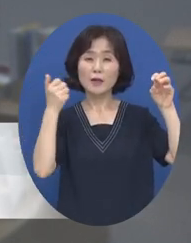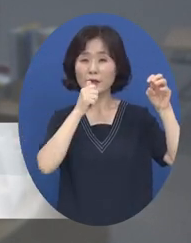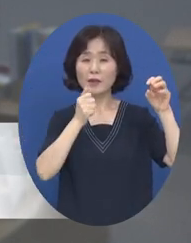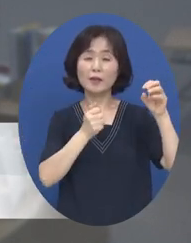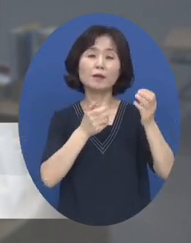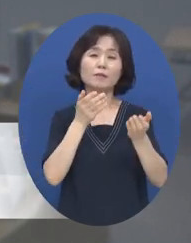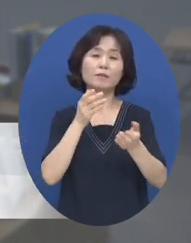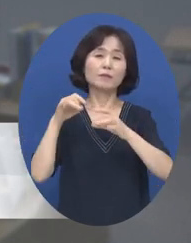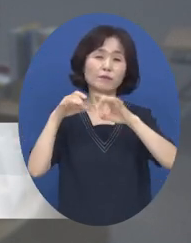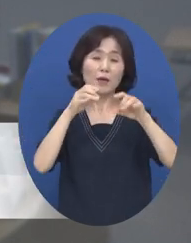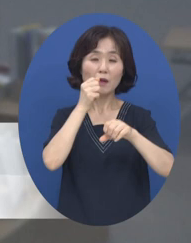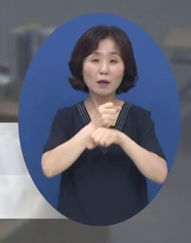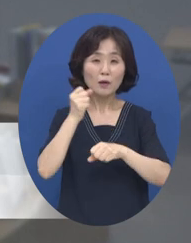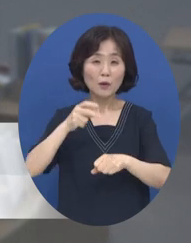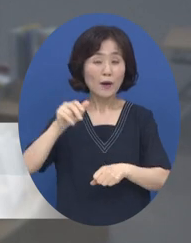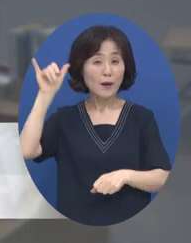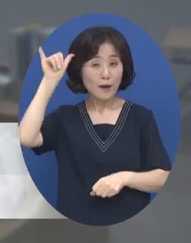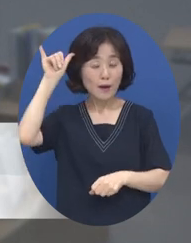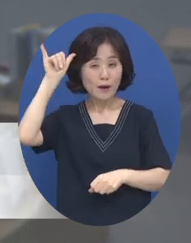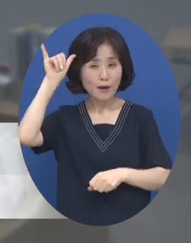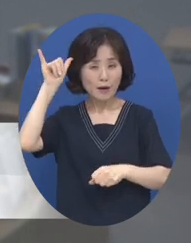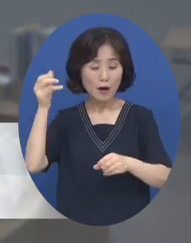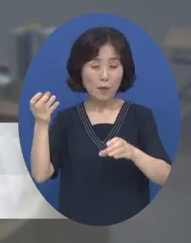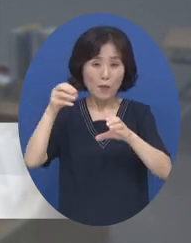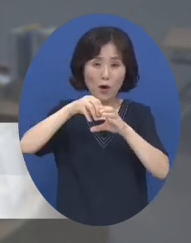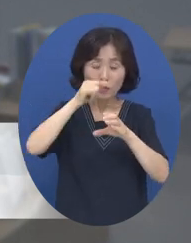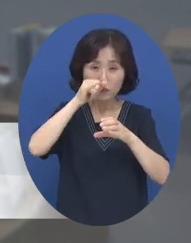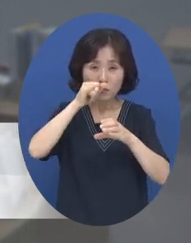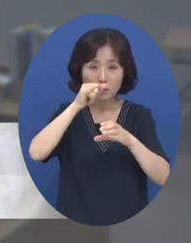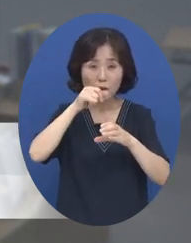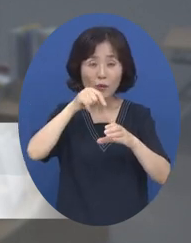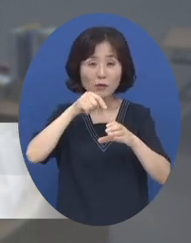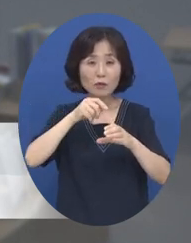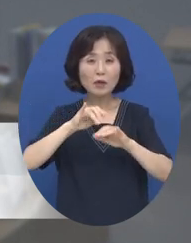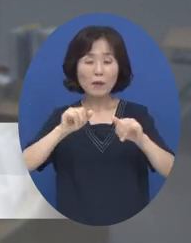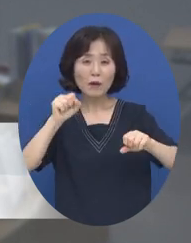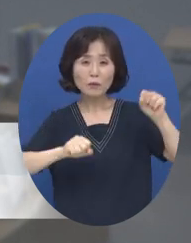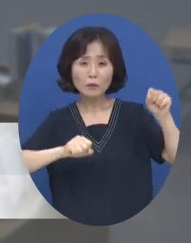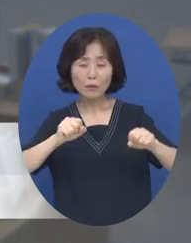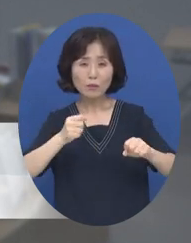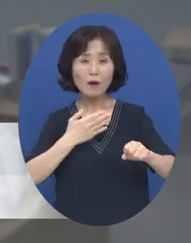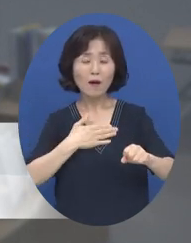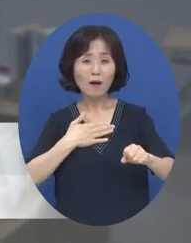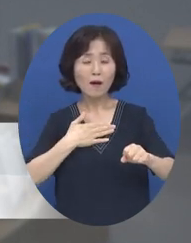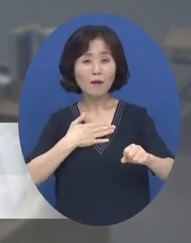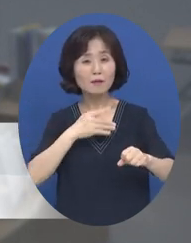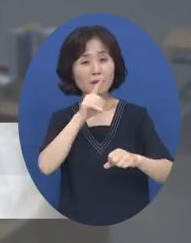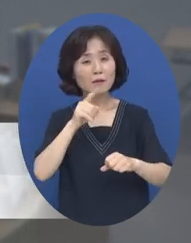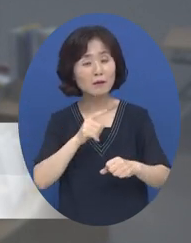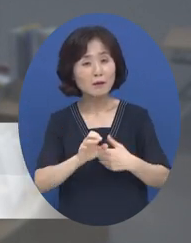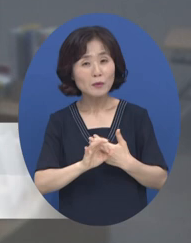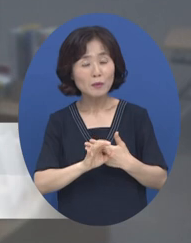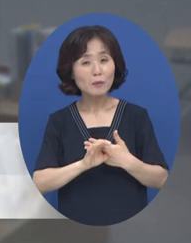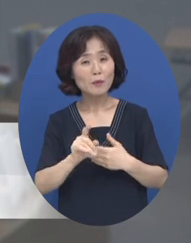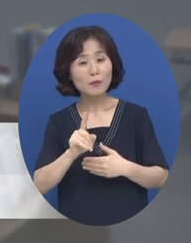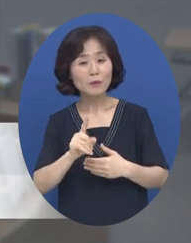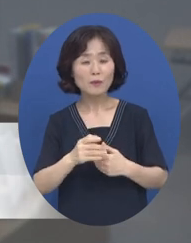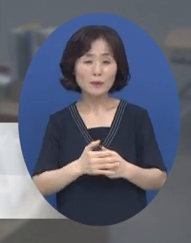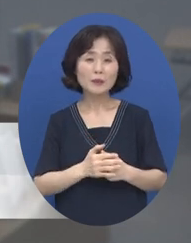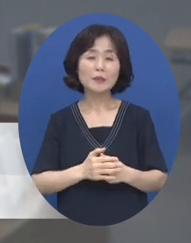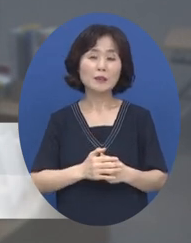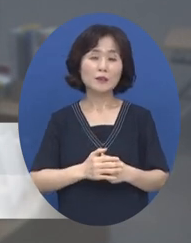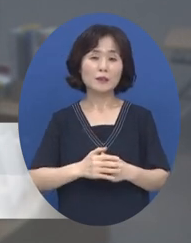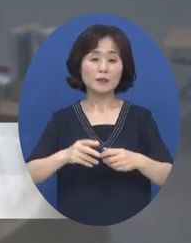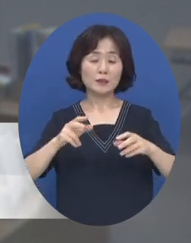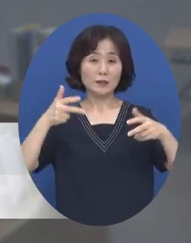인공지능이 탑재된 CCTV가 사람의 행동을 인지한다면 어떨까요? 도민들의 안전을 지키는 눈, CCTV가 한층 더